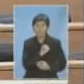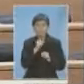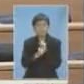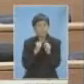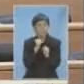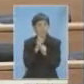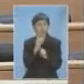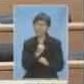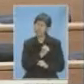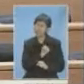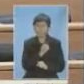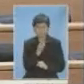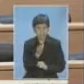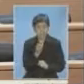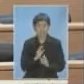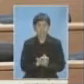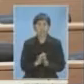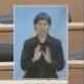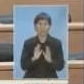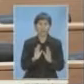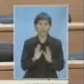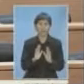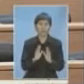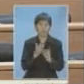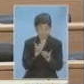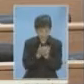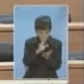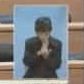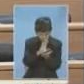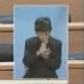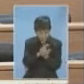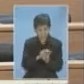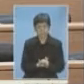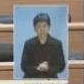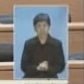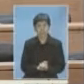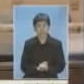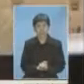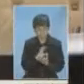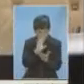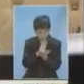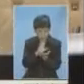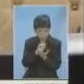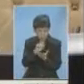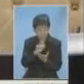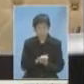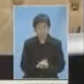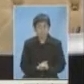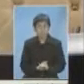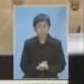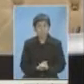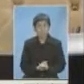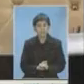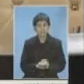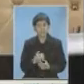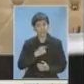6ปีจะทนต่ออีกสักนิดไม่ได้หรือ ท่านบุญยอดเอาเรื่องงบประมาณดีกว่าเอาเรื่องงบประมาณนะ